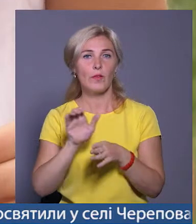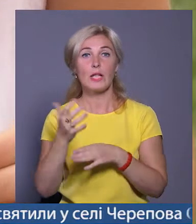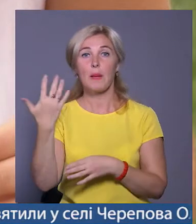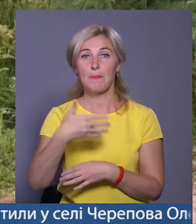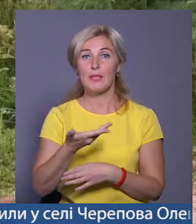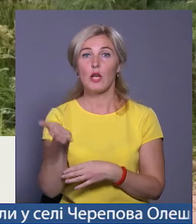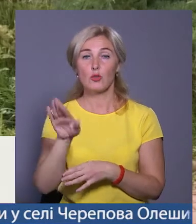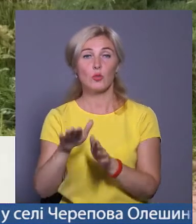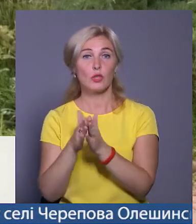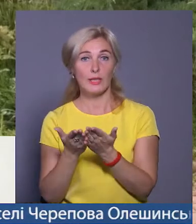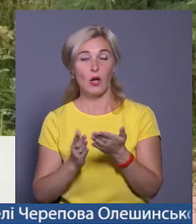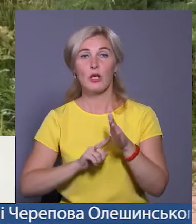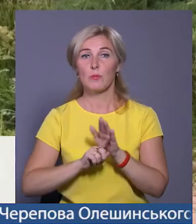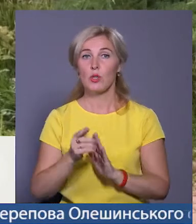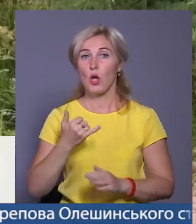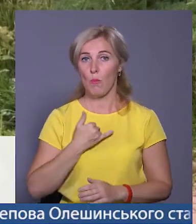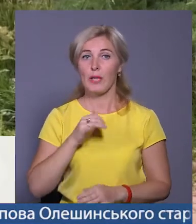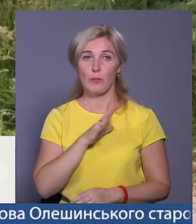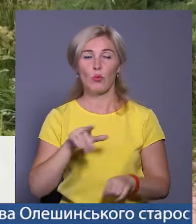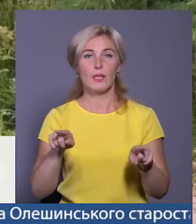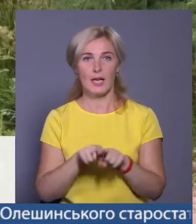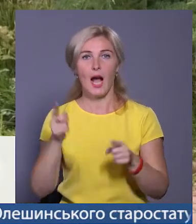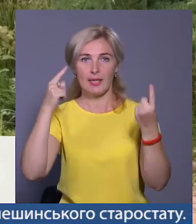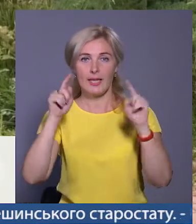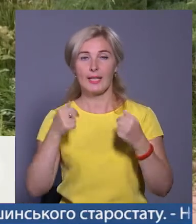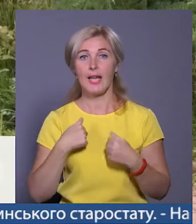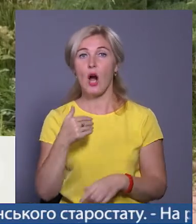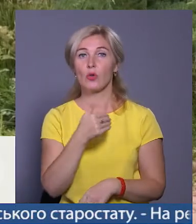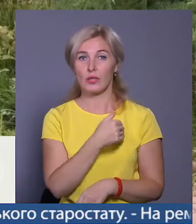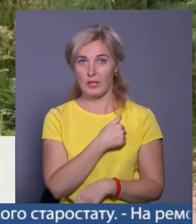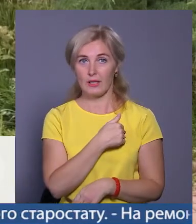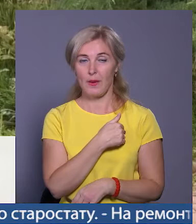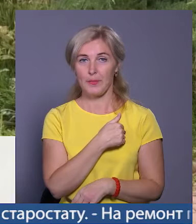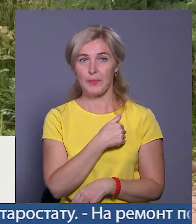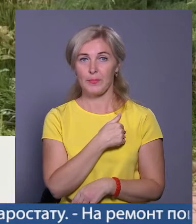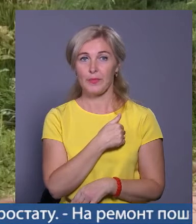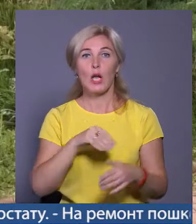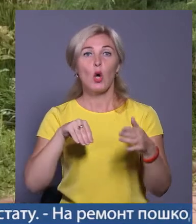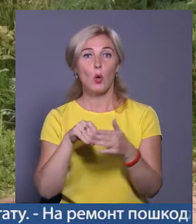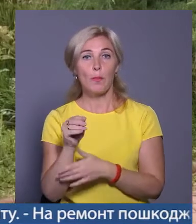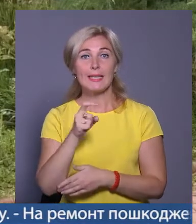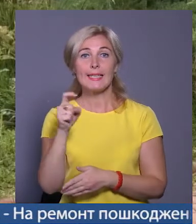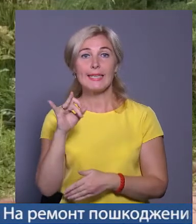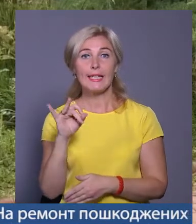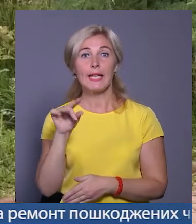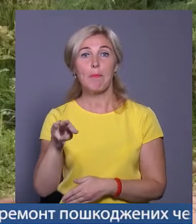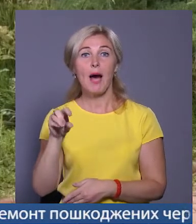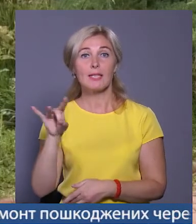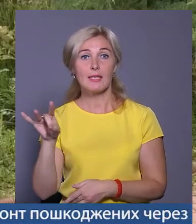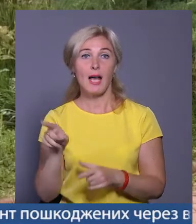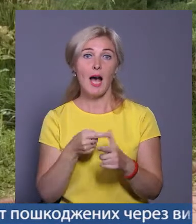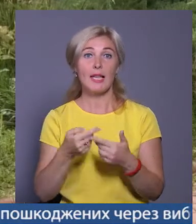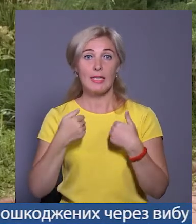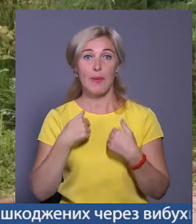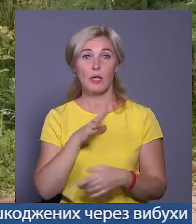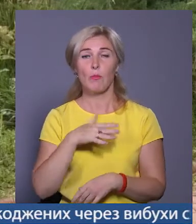примірників книги. Спочатку в мене була така ідея. Я хотіла купити Хімарс, але для мене він був дуже